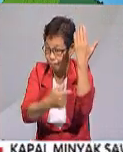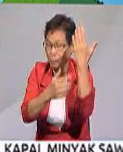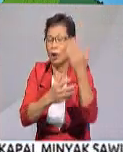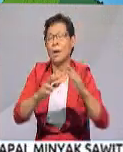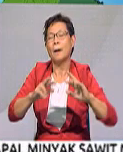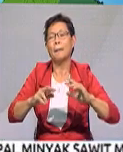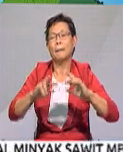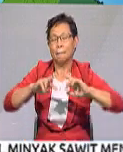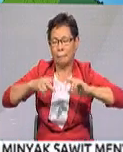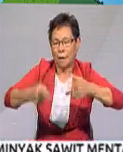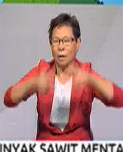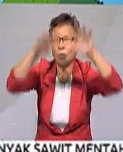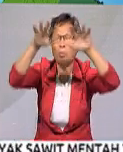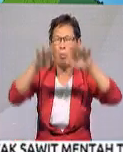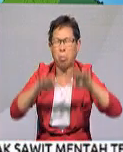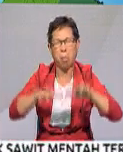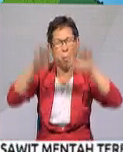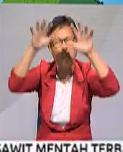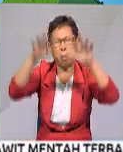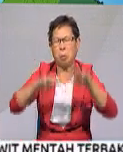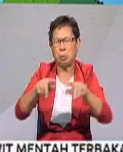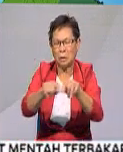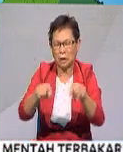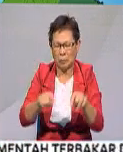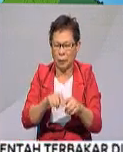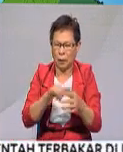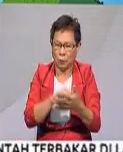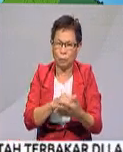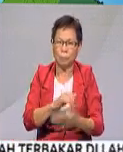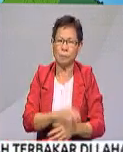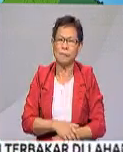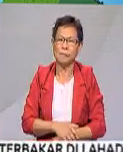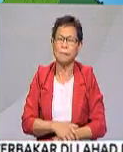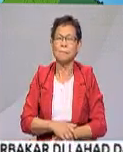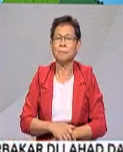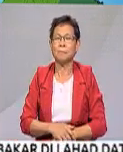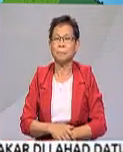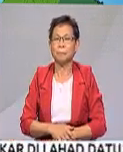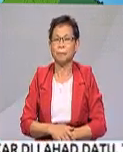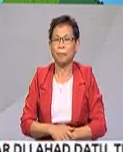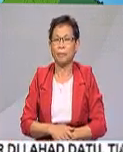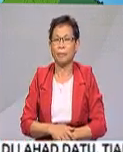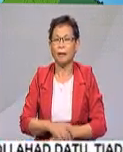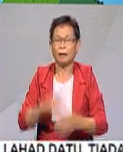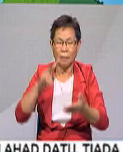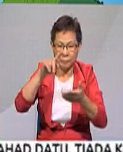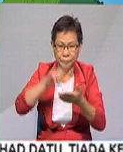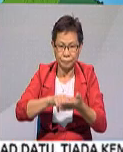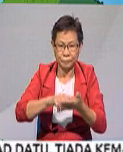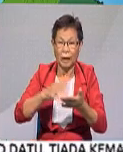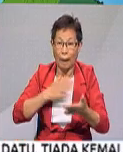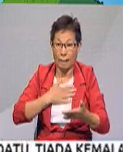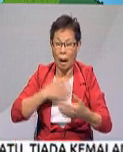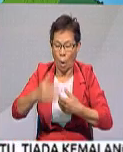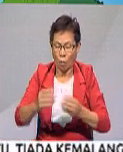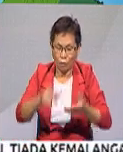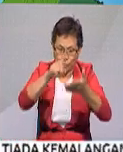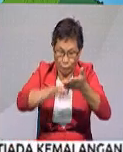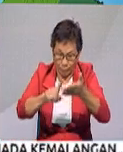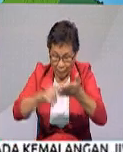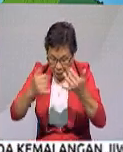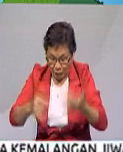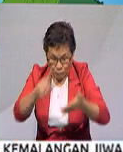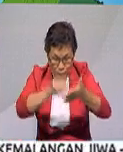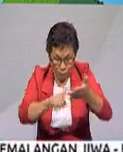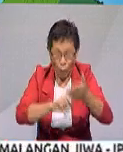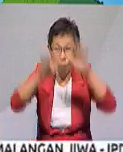membawa kepada kelembapan yang tinggi di kawasan berkenaan. Berdasarkan kepada pemantauan oleh jabatan kami buat masa ini,